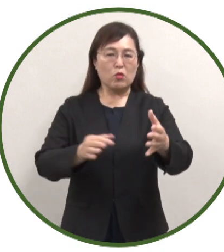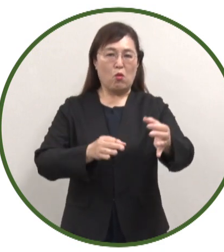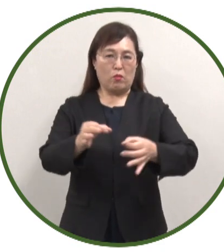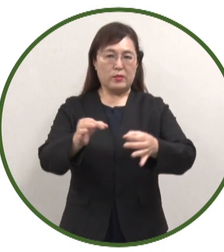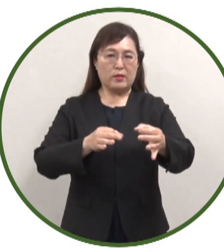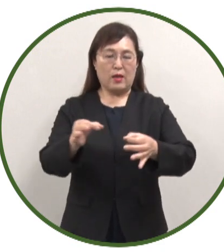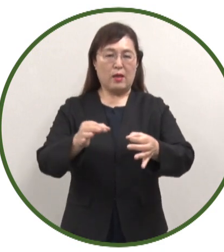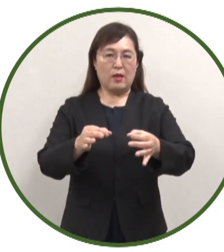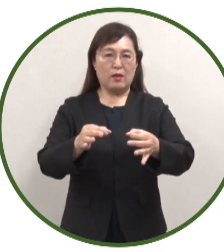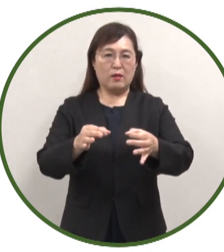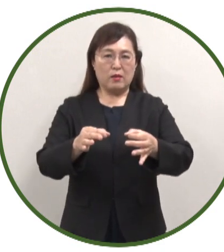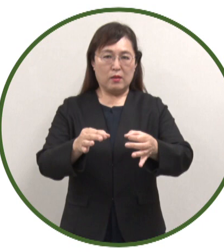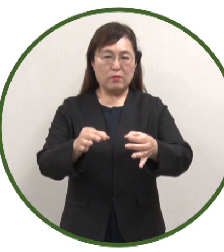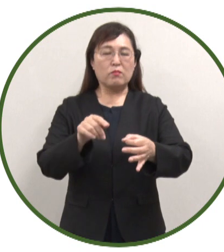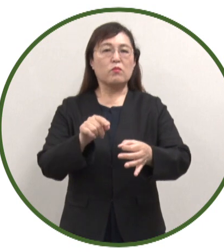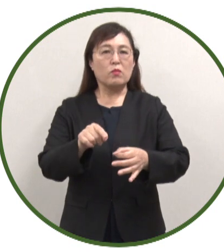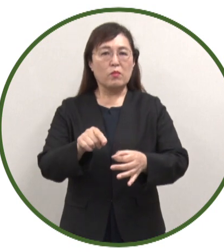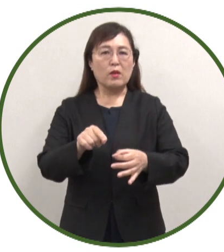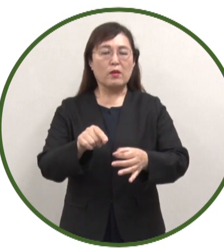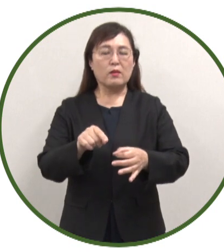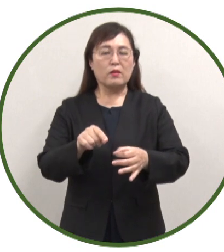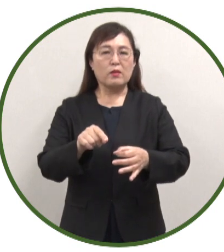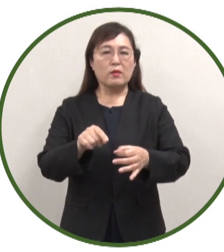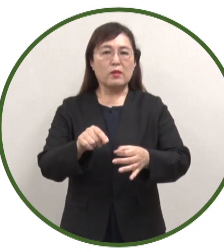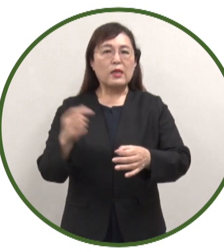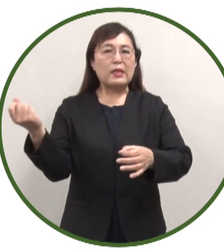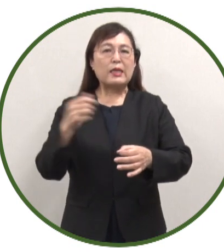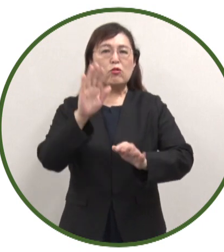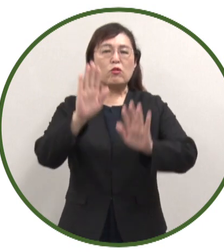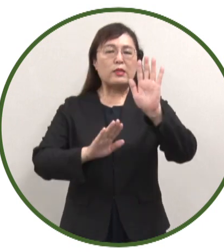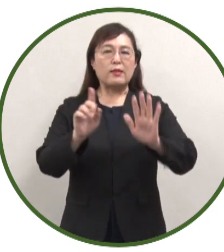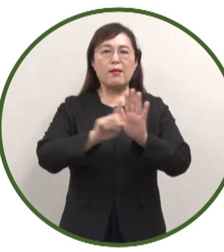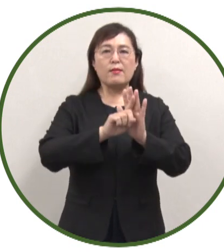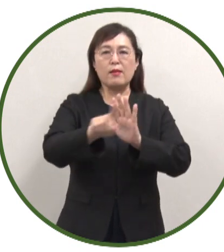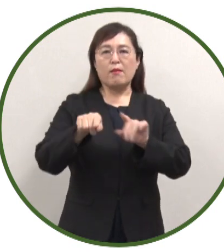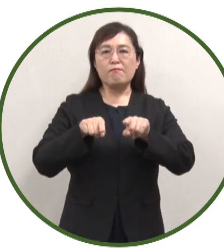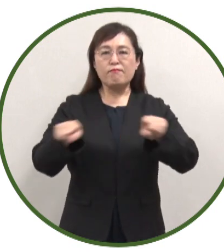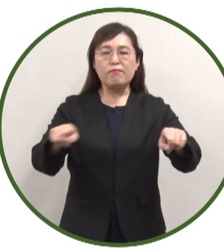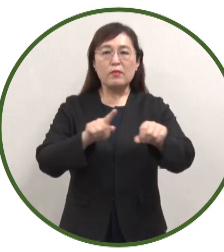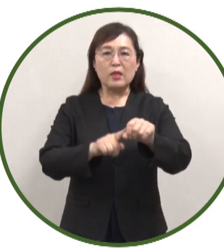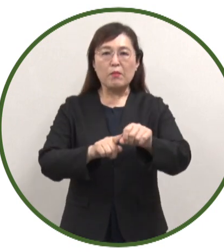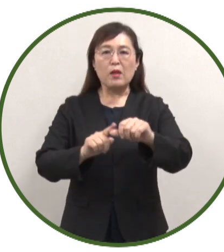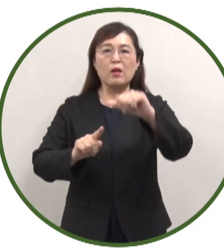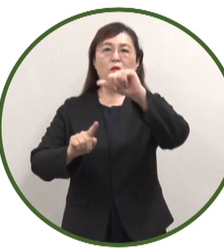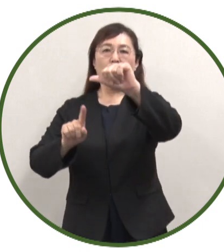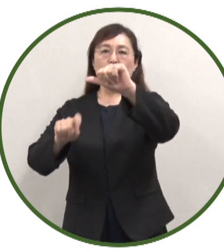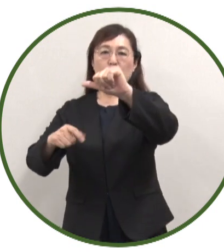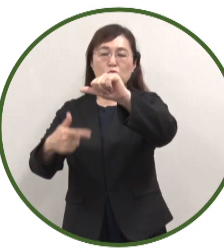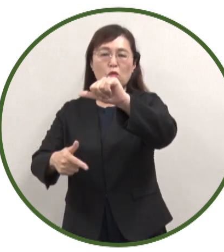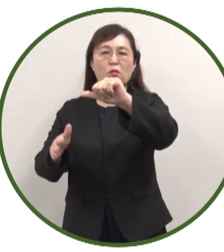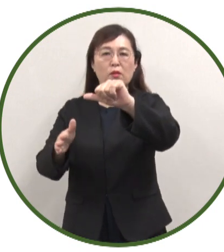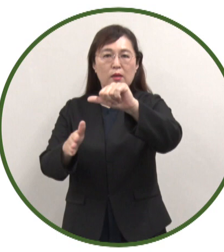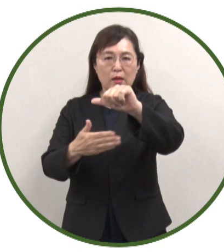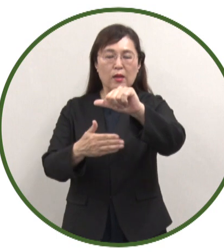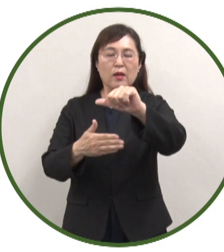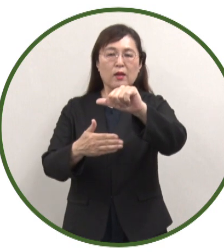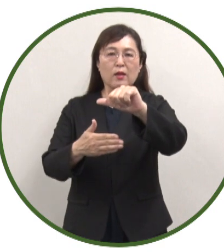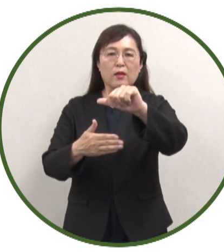飲食店についてであります。緊急事態宣言を受けまして、5月16日から改めま